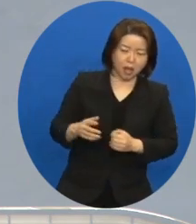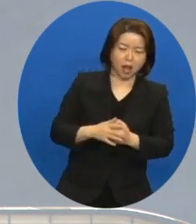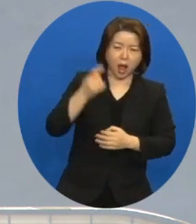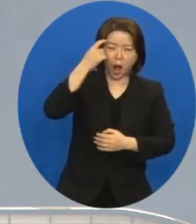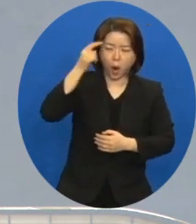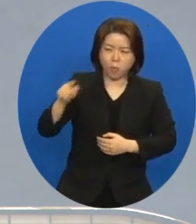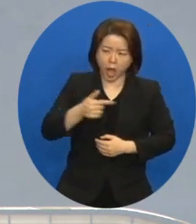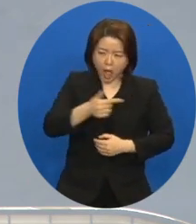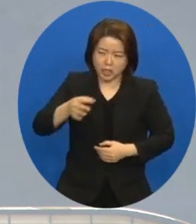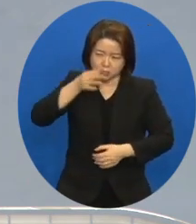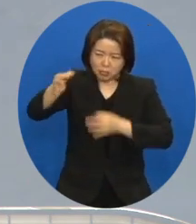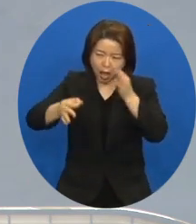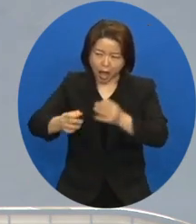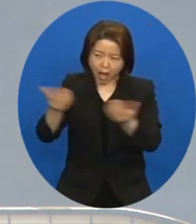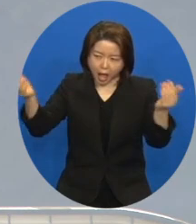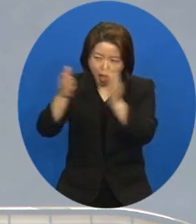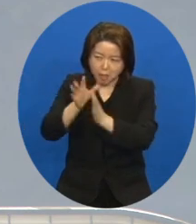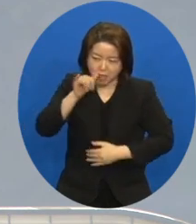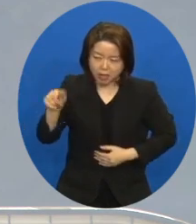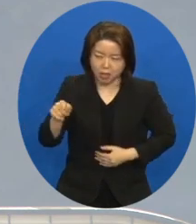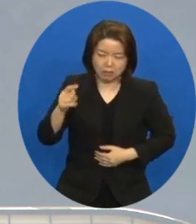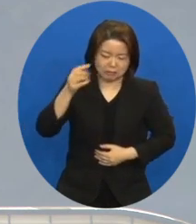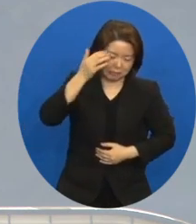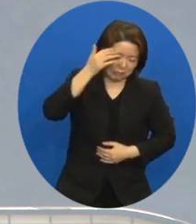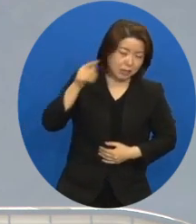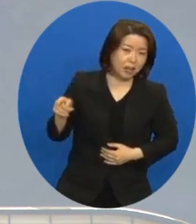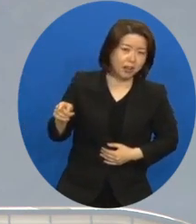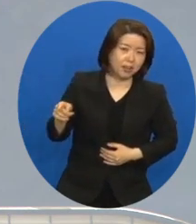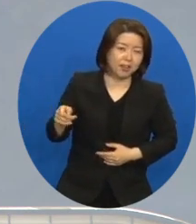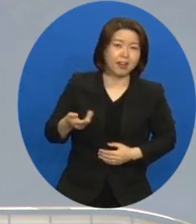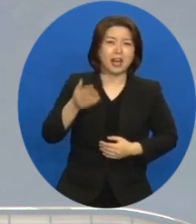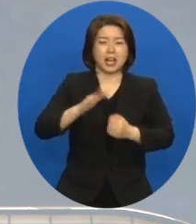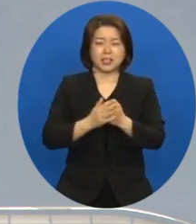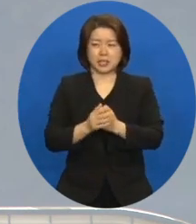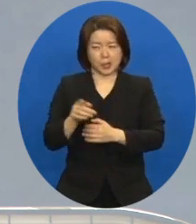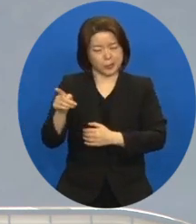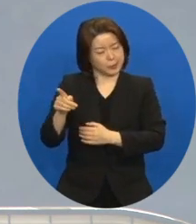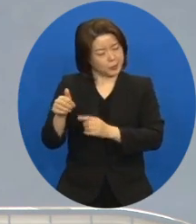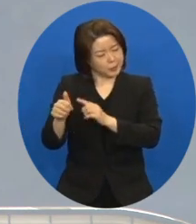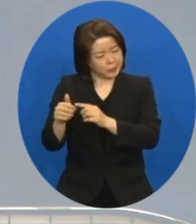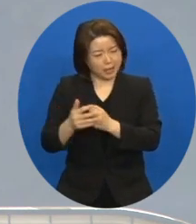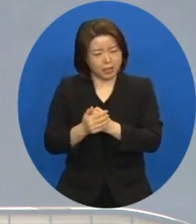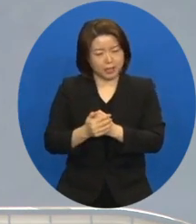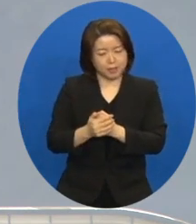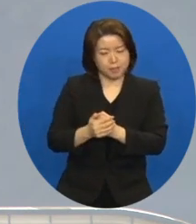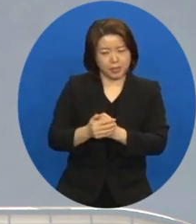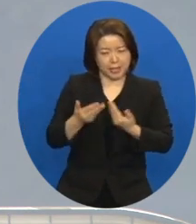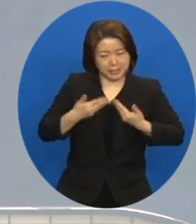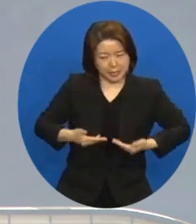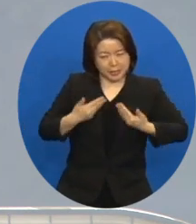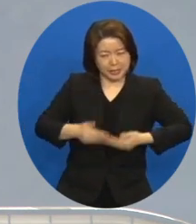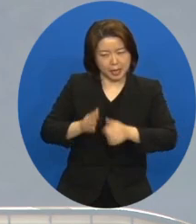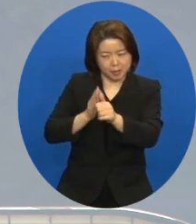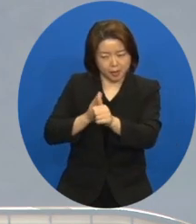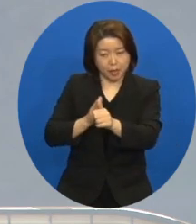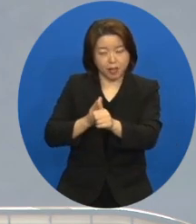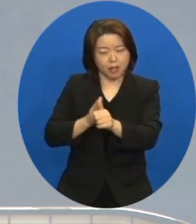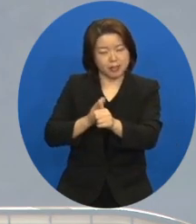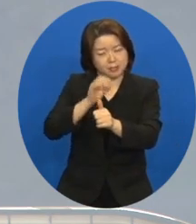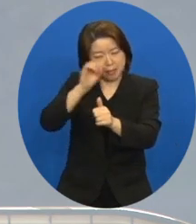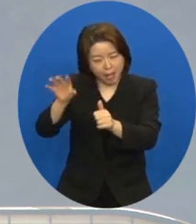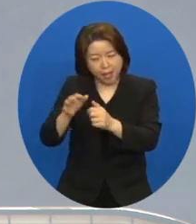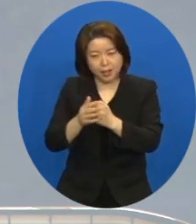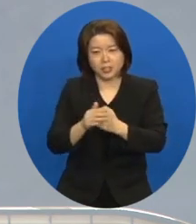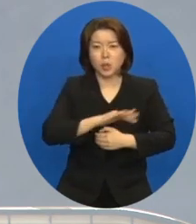소리로 아멘하지? 귀에 거슬러요. 그래서 제가 그분에게 좀 절제하세요. 우리